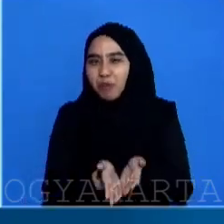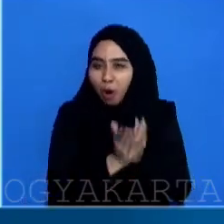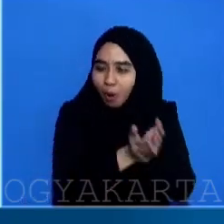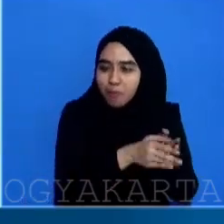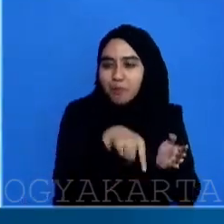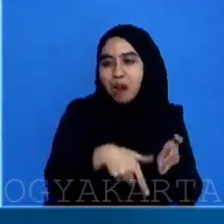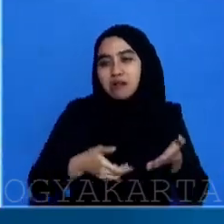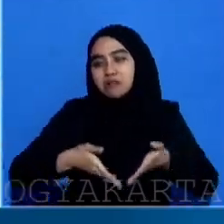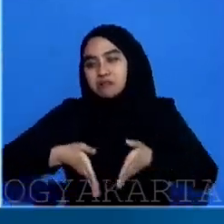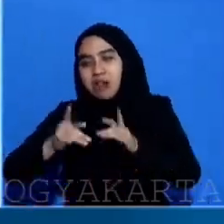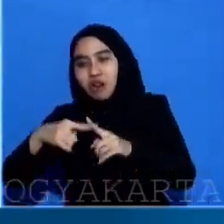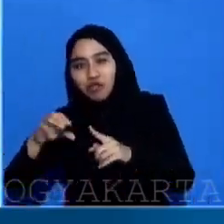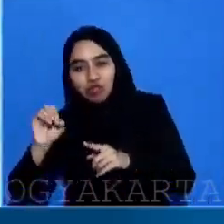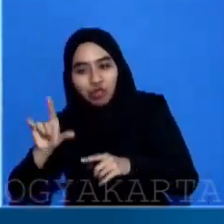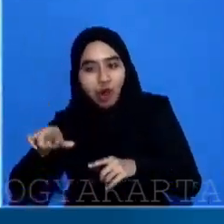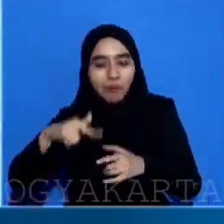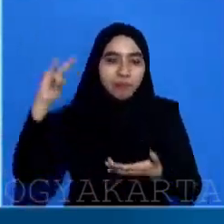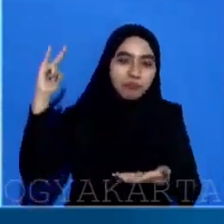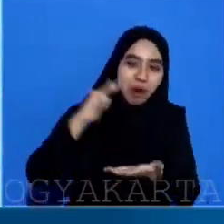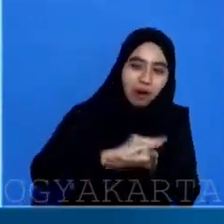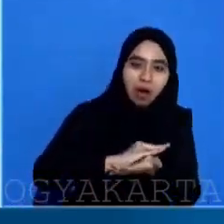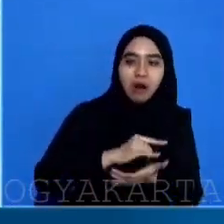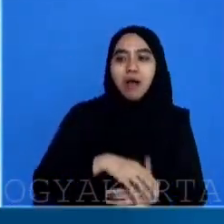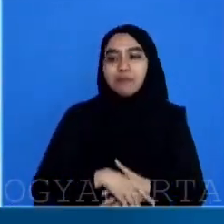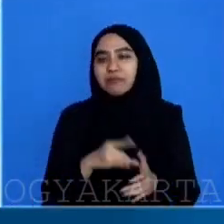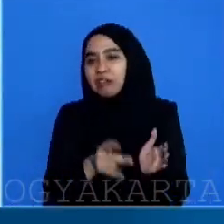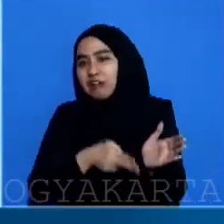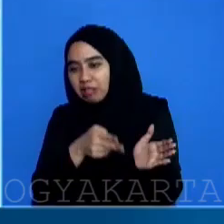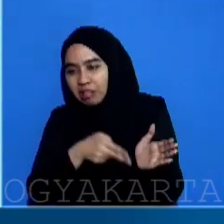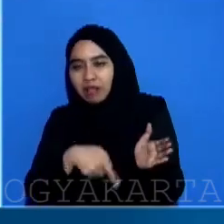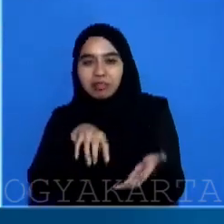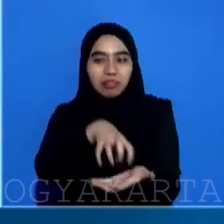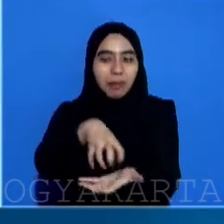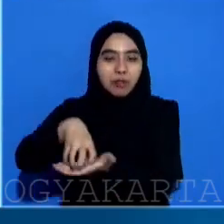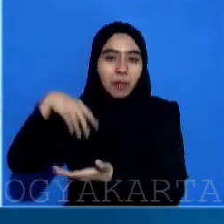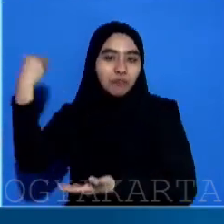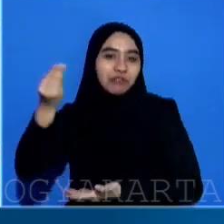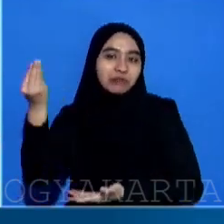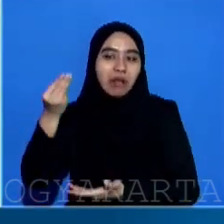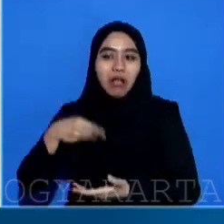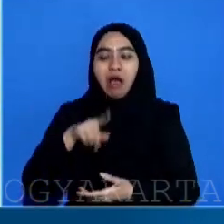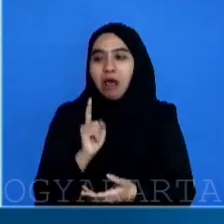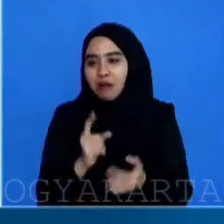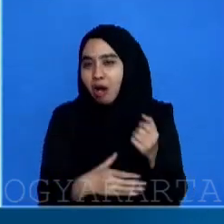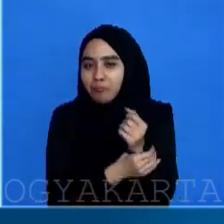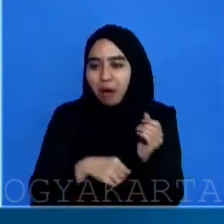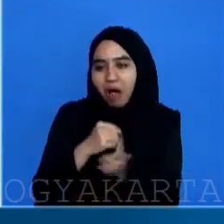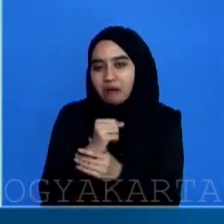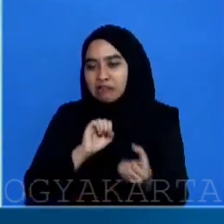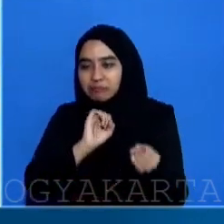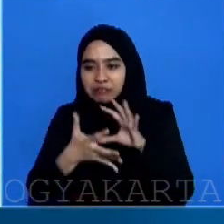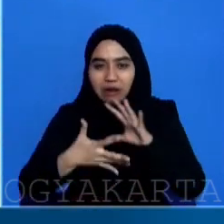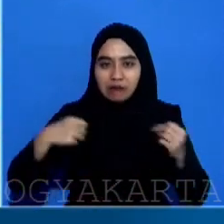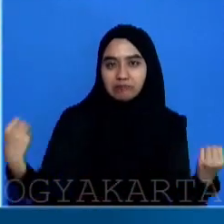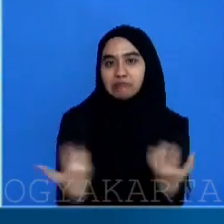tol bandara terminal bus dan tempat wisata Barna siap menghadapi beberapa potensi ancaman bencana dan kecelakaan yang dapat